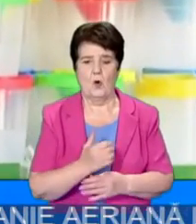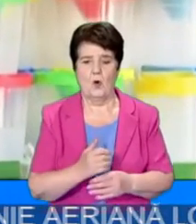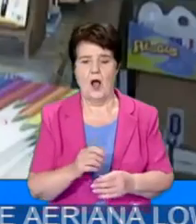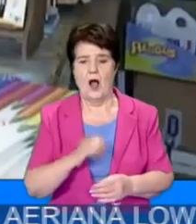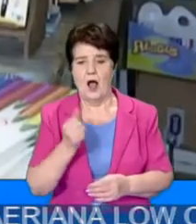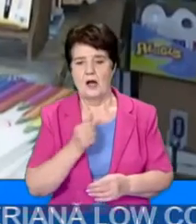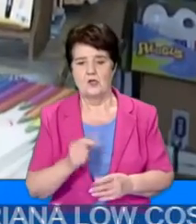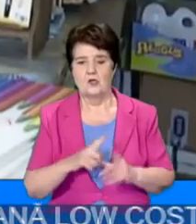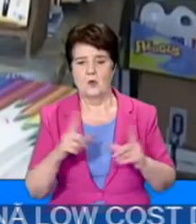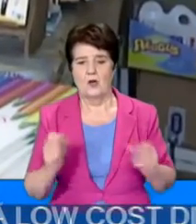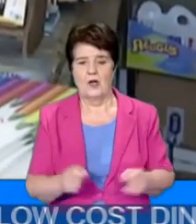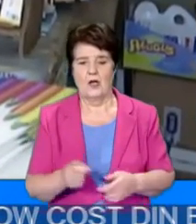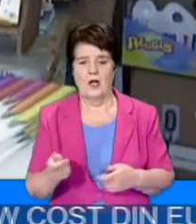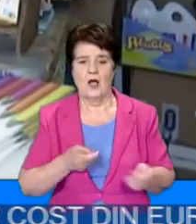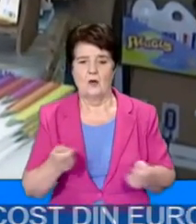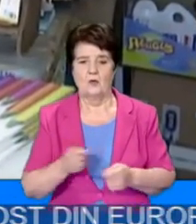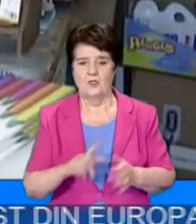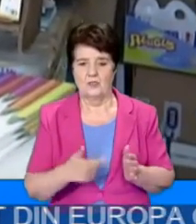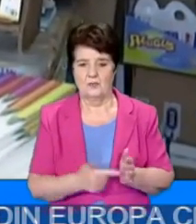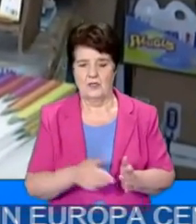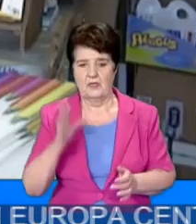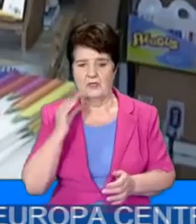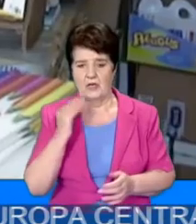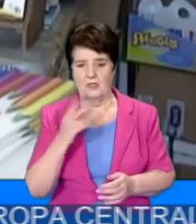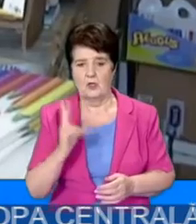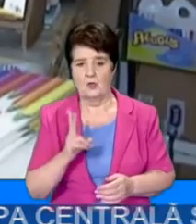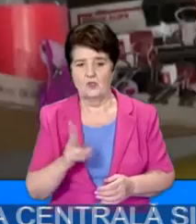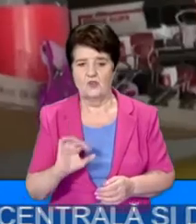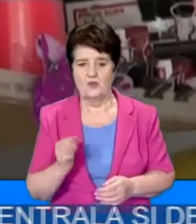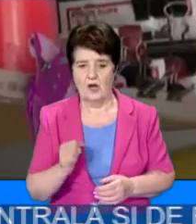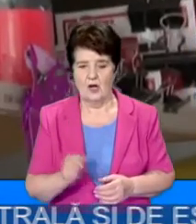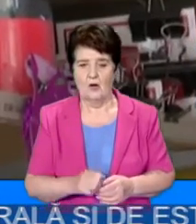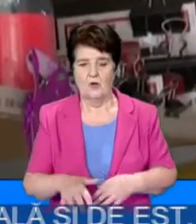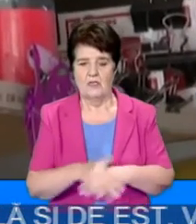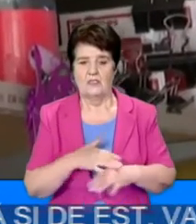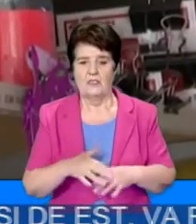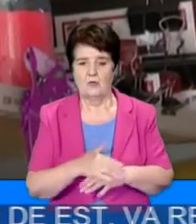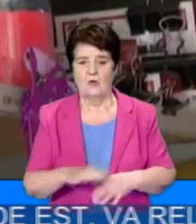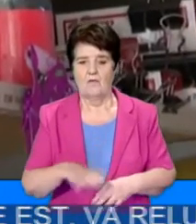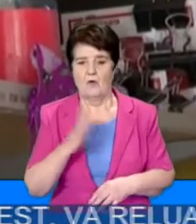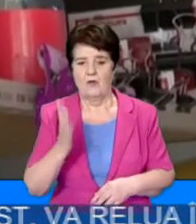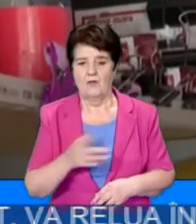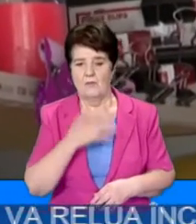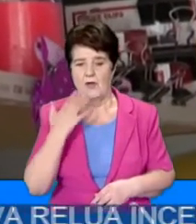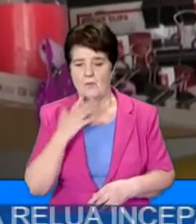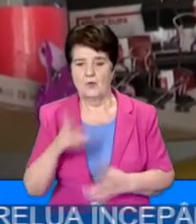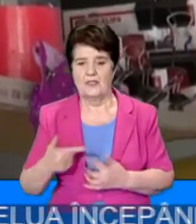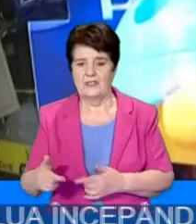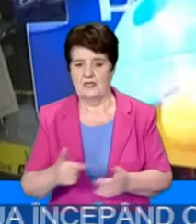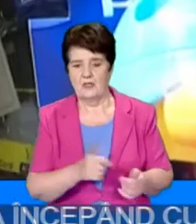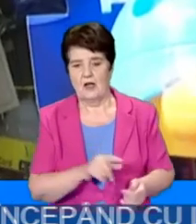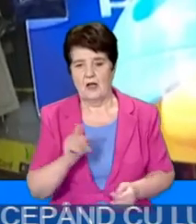școlar. Potrivit autorităților municipale, din data de 20 august, târguri simulare vor avea loc în mai multe sectoare